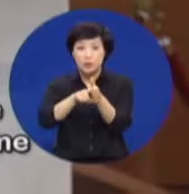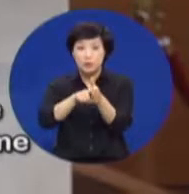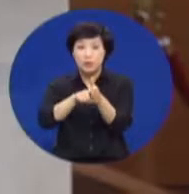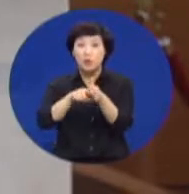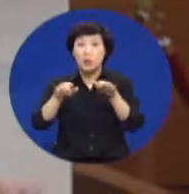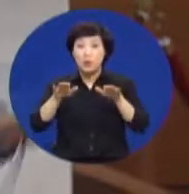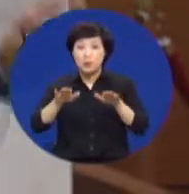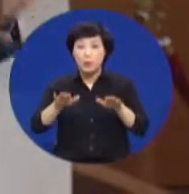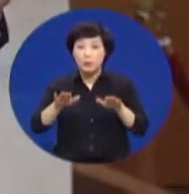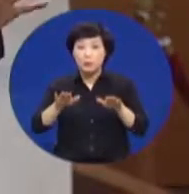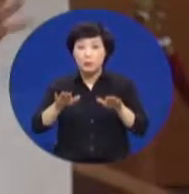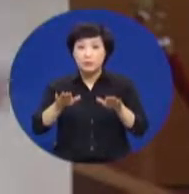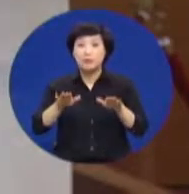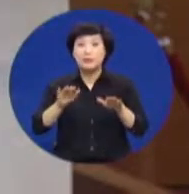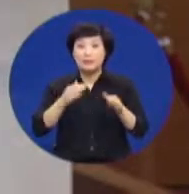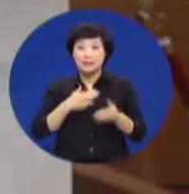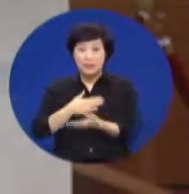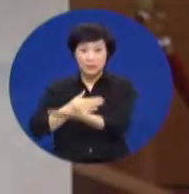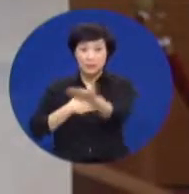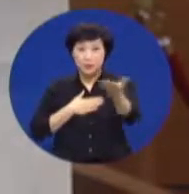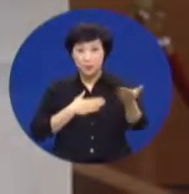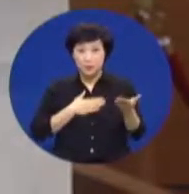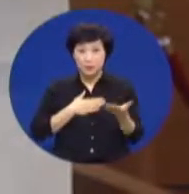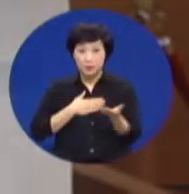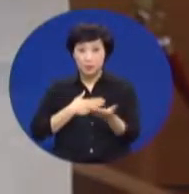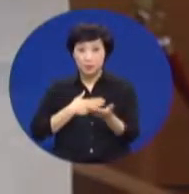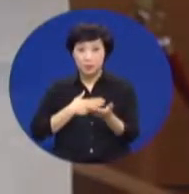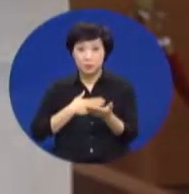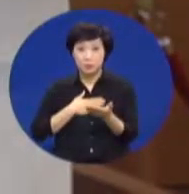오늘 이 시대 나와 여러분을